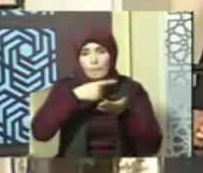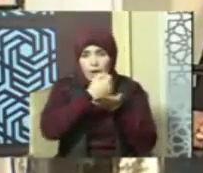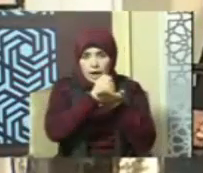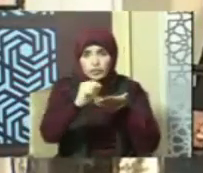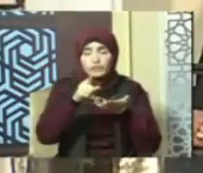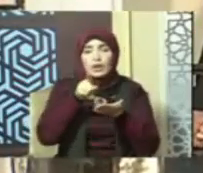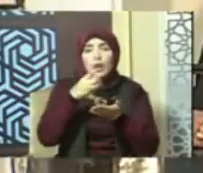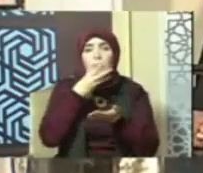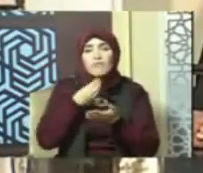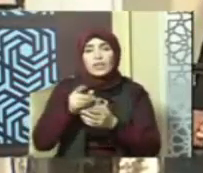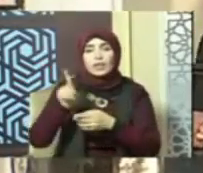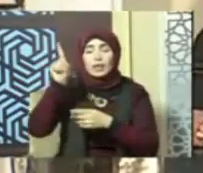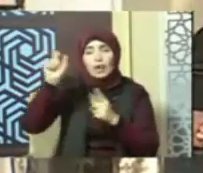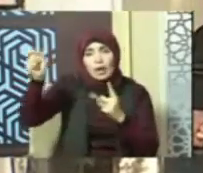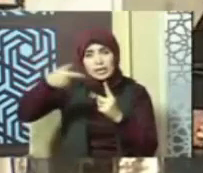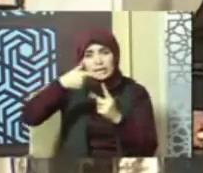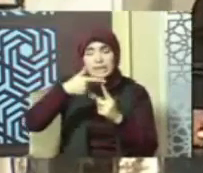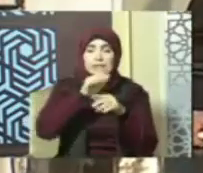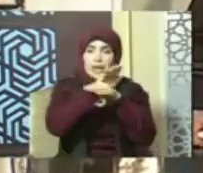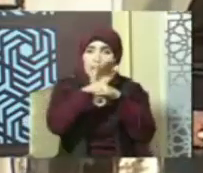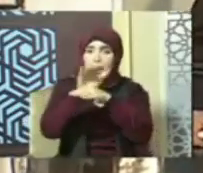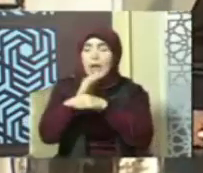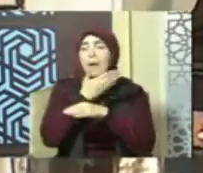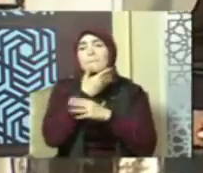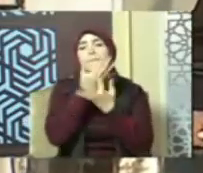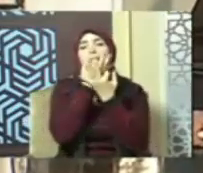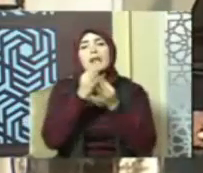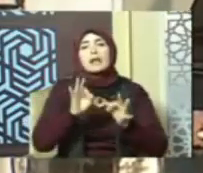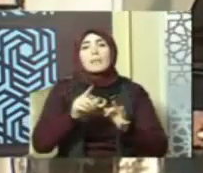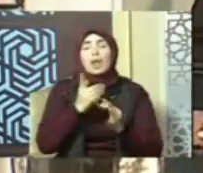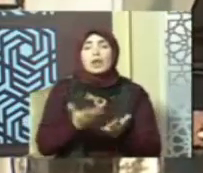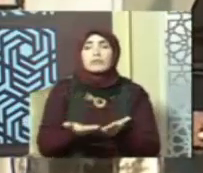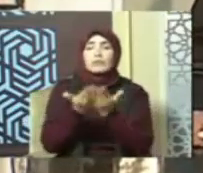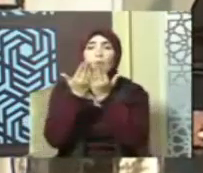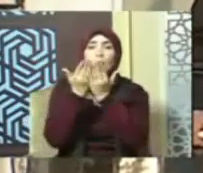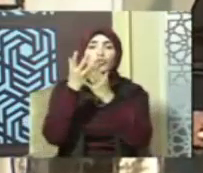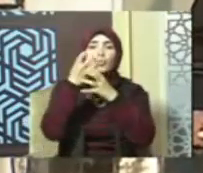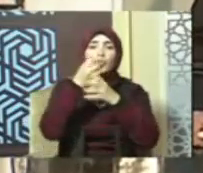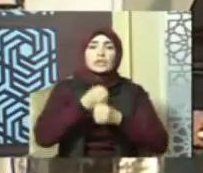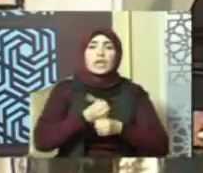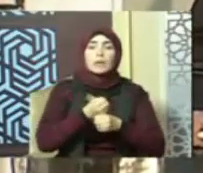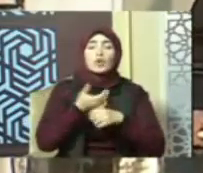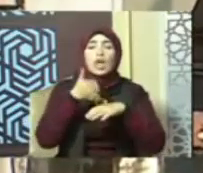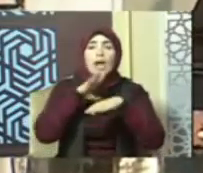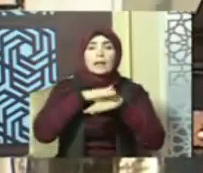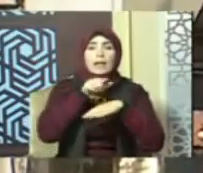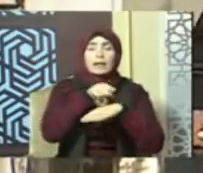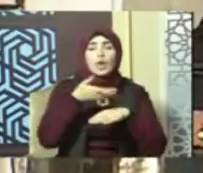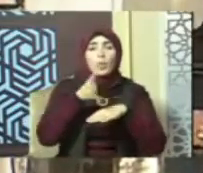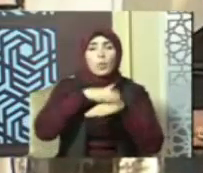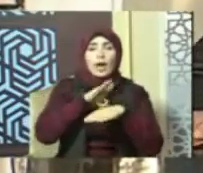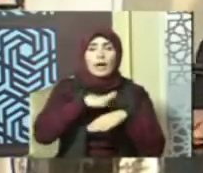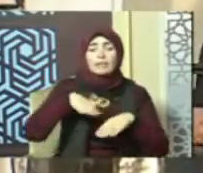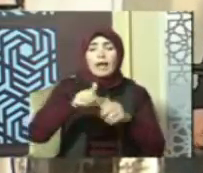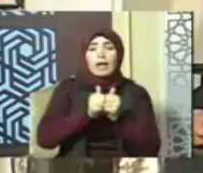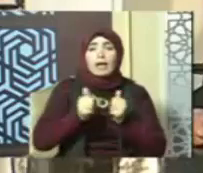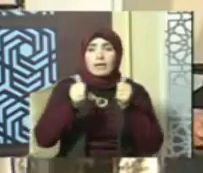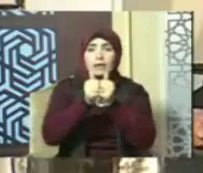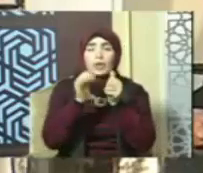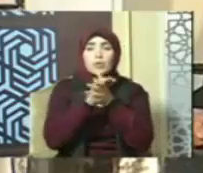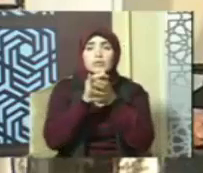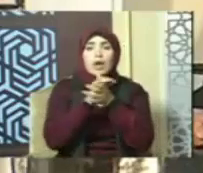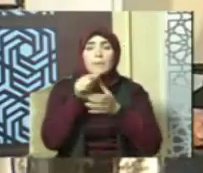الغمة، بلغ الرسالة وأدى الأمانة، صلوات ربي وسلامه عليه وعلى آله